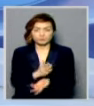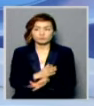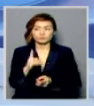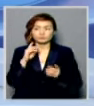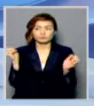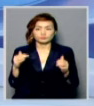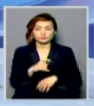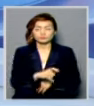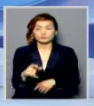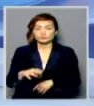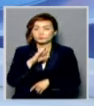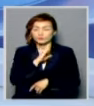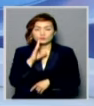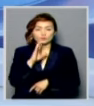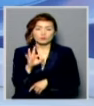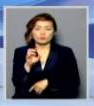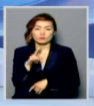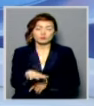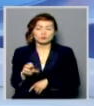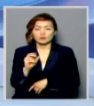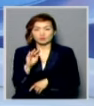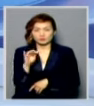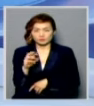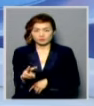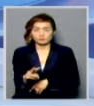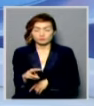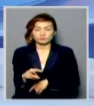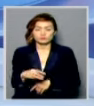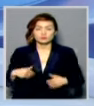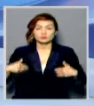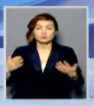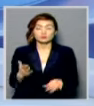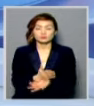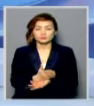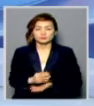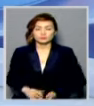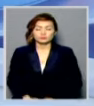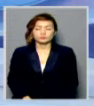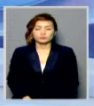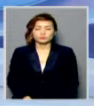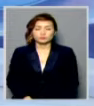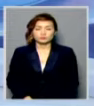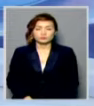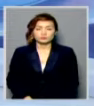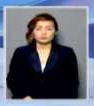Салтанат сарайына жиналған әйелдерді Атырау облысының әкімі Махамбет Досмұхамбетов құттықтады. Толығырақ бейнесюжетте.